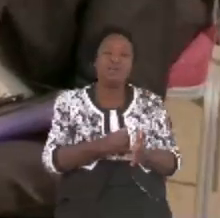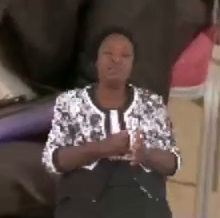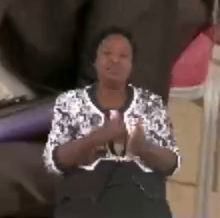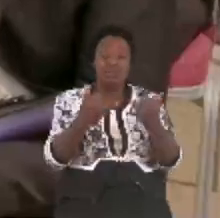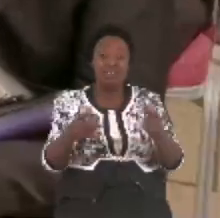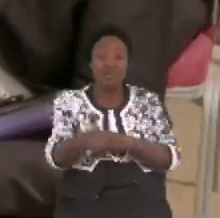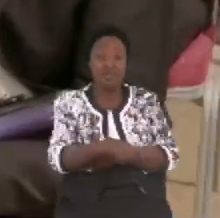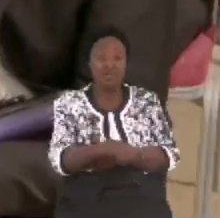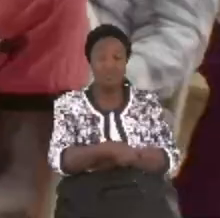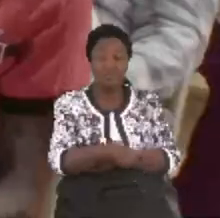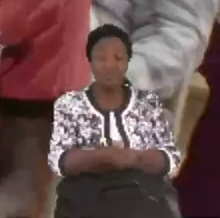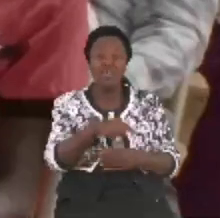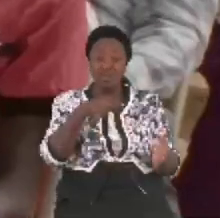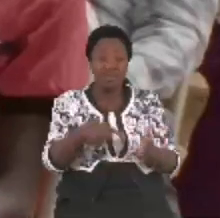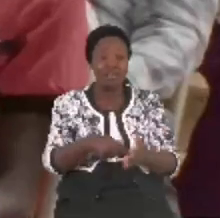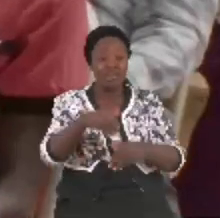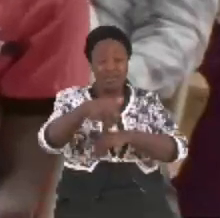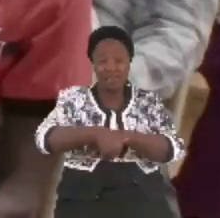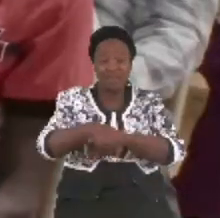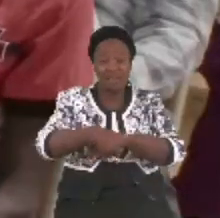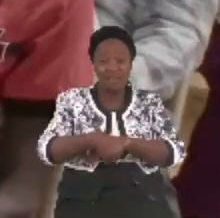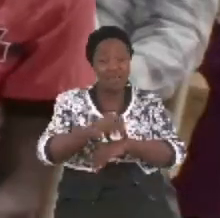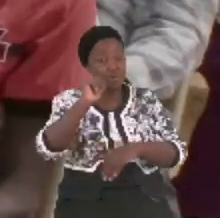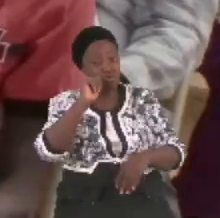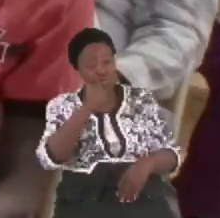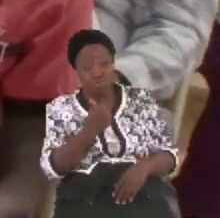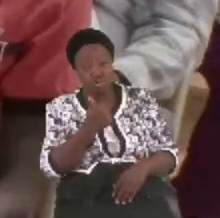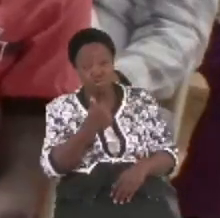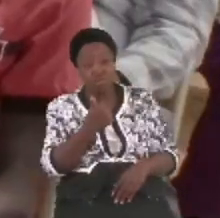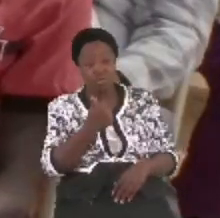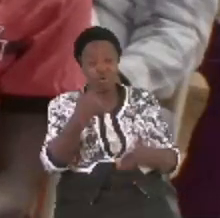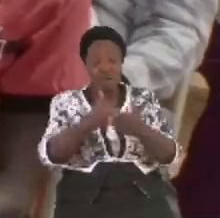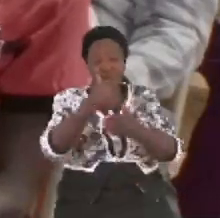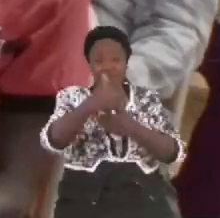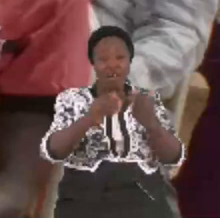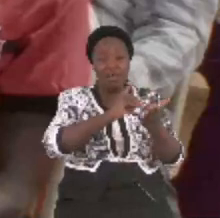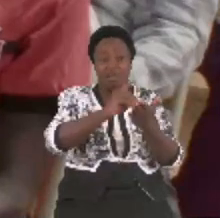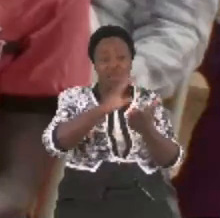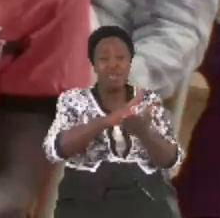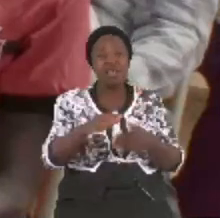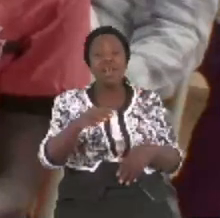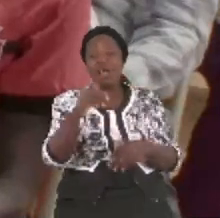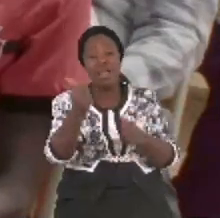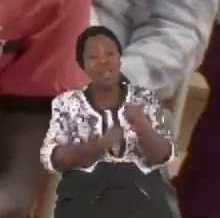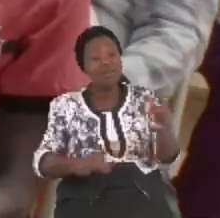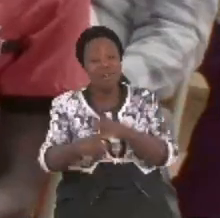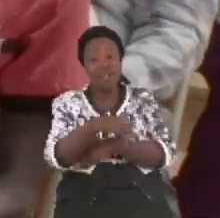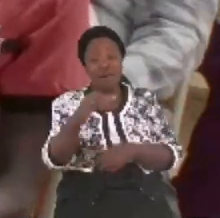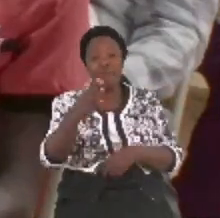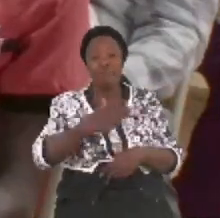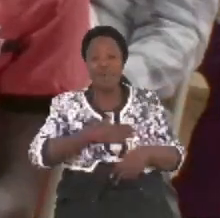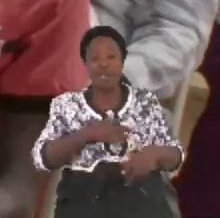aujourd'hui, ce soir, demain, semaine prochaine, chaque jour de ta